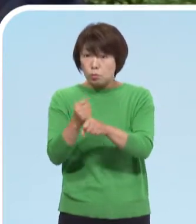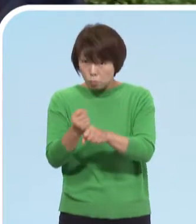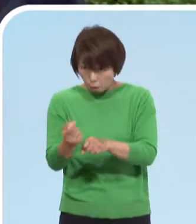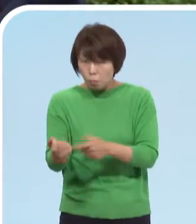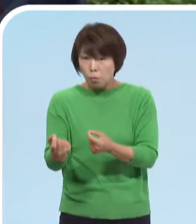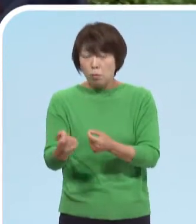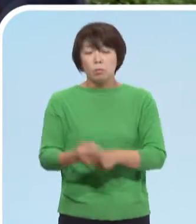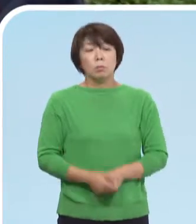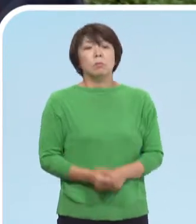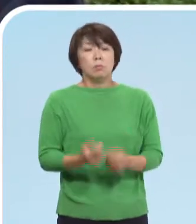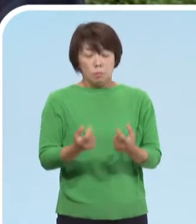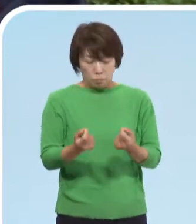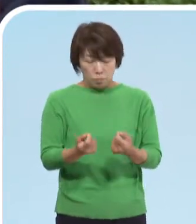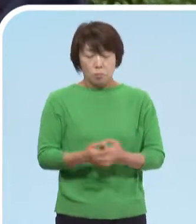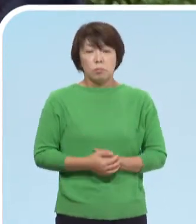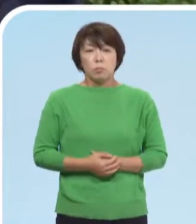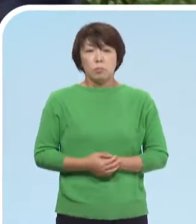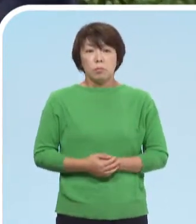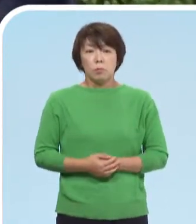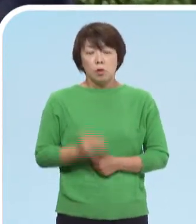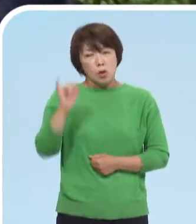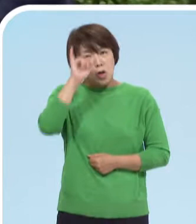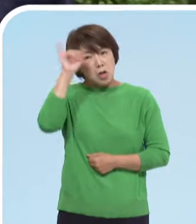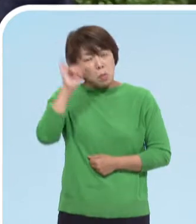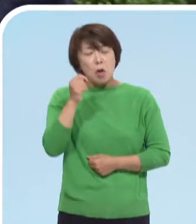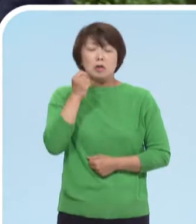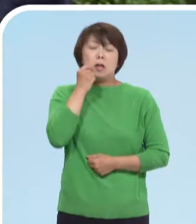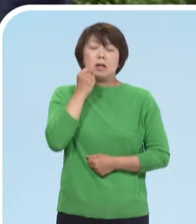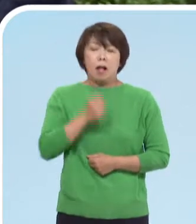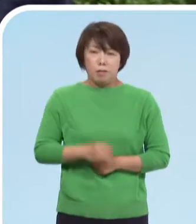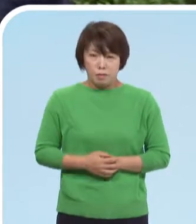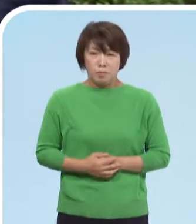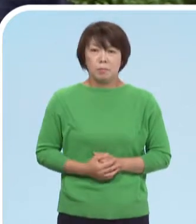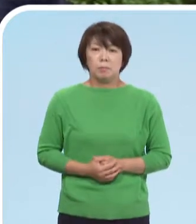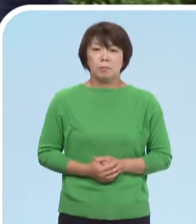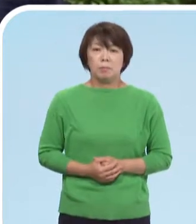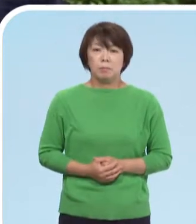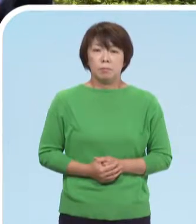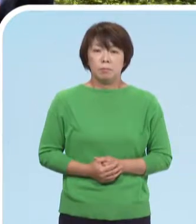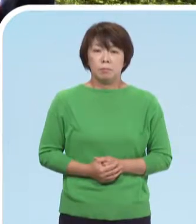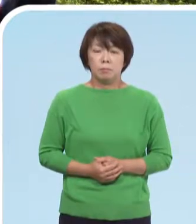作られる。 そうなんです。 ちょっとどんな感じなのか想像がつかないですね、これね。